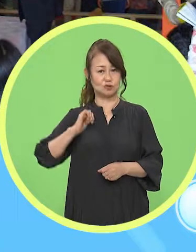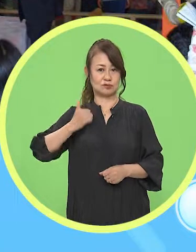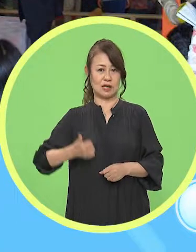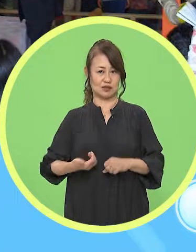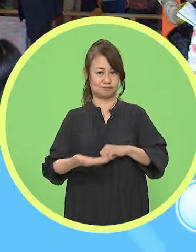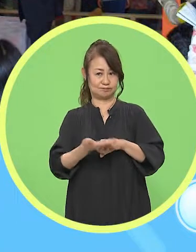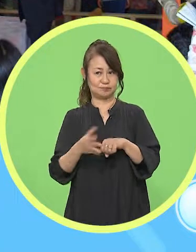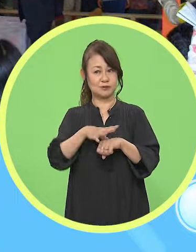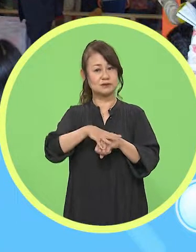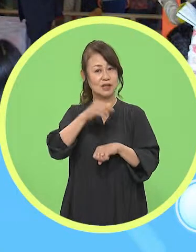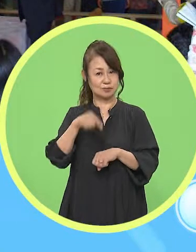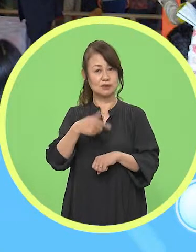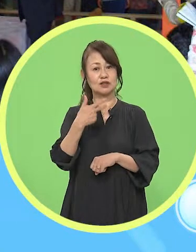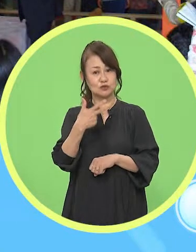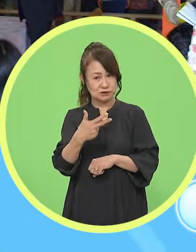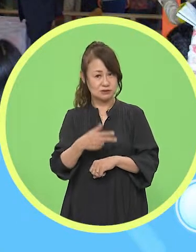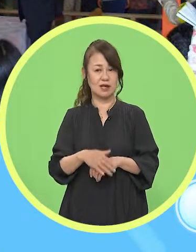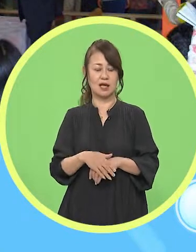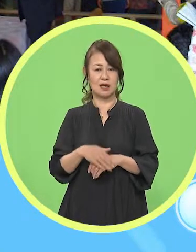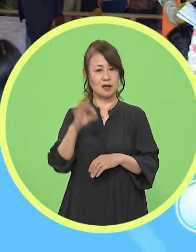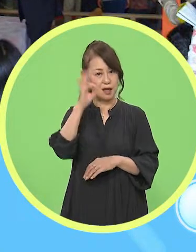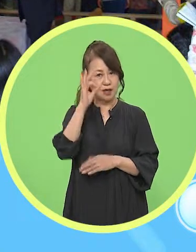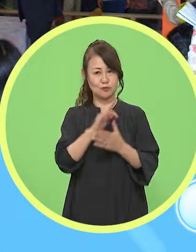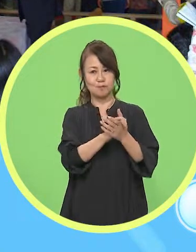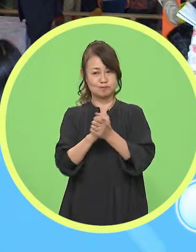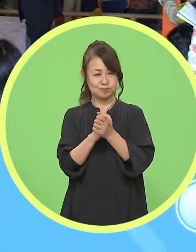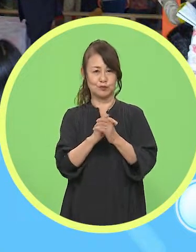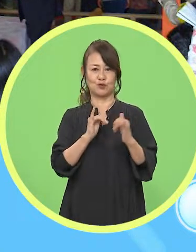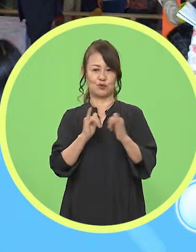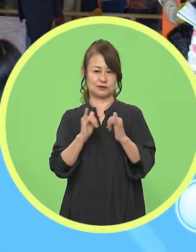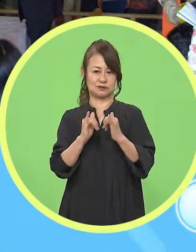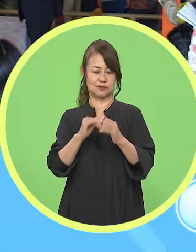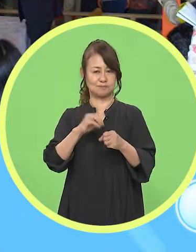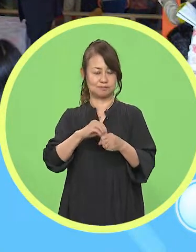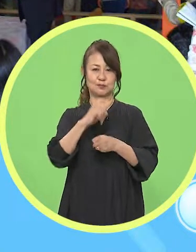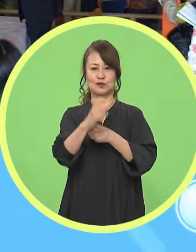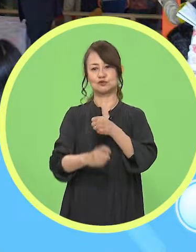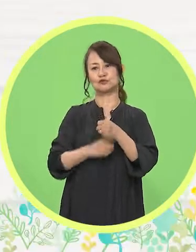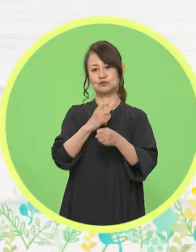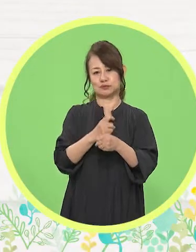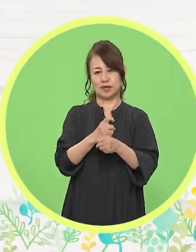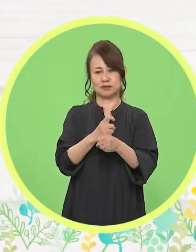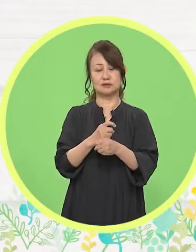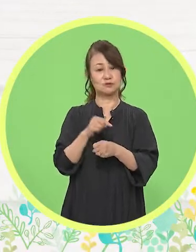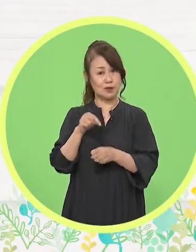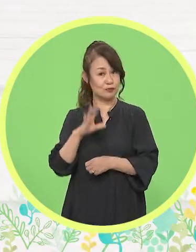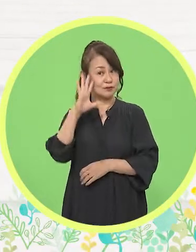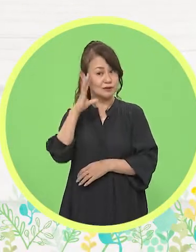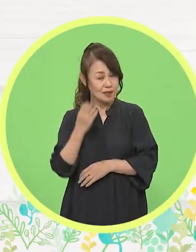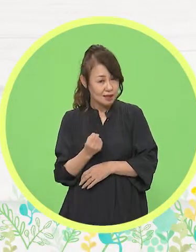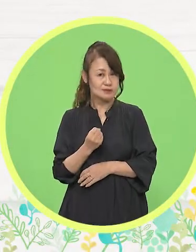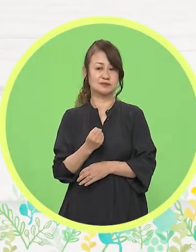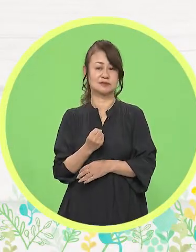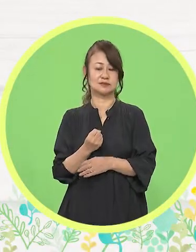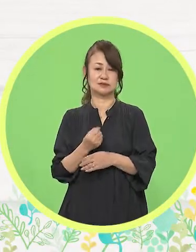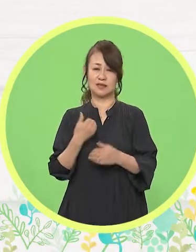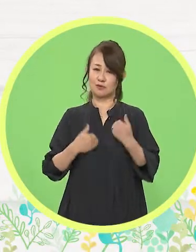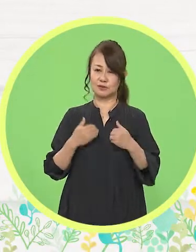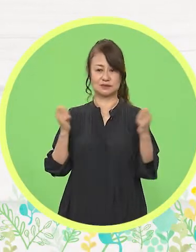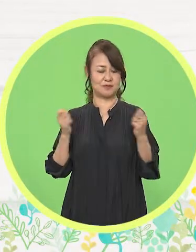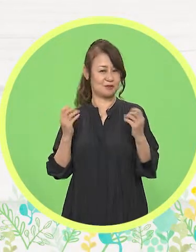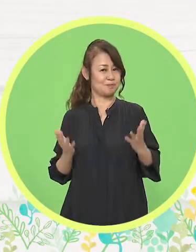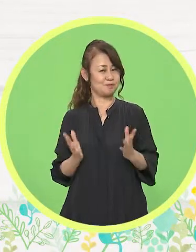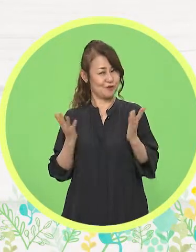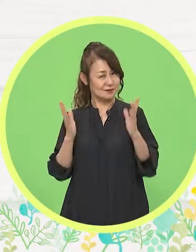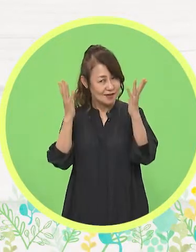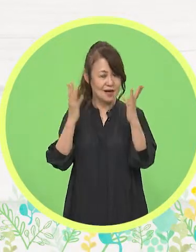廿日市市とフランスのモンサンミシェル市が観光友好都市として提携して10周年。それを記念し、廿日市市では楽し